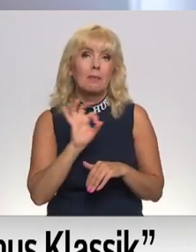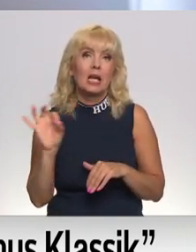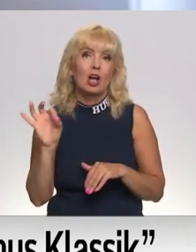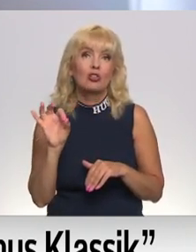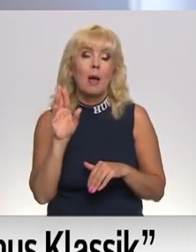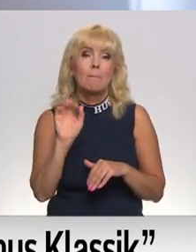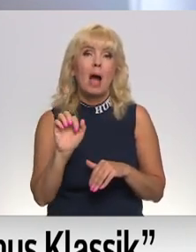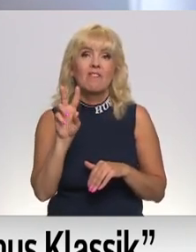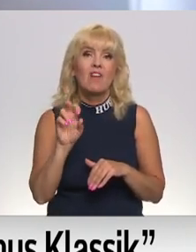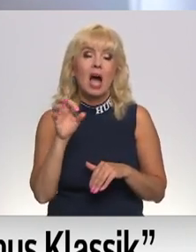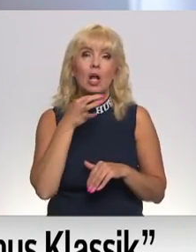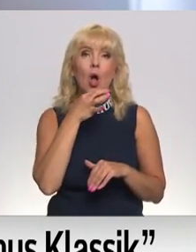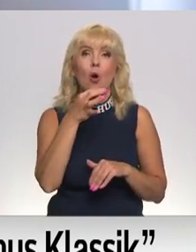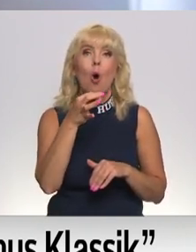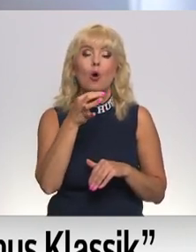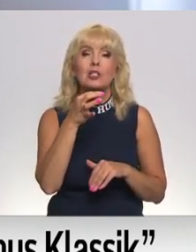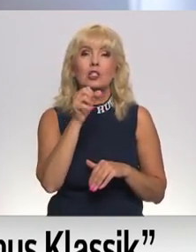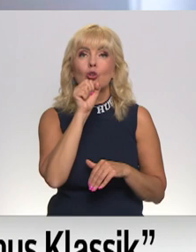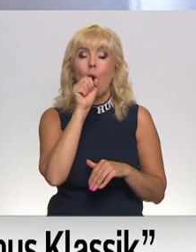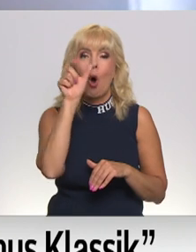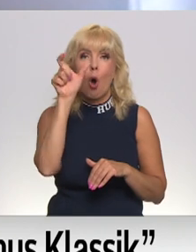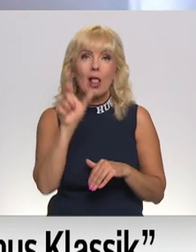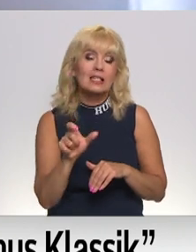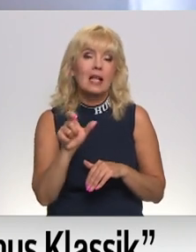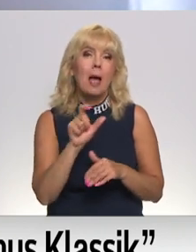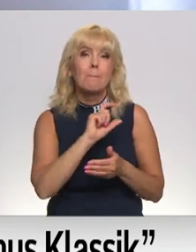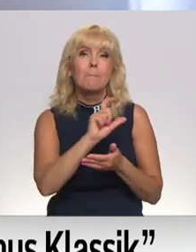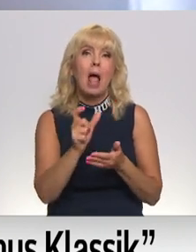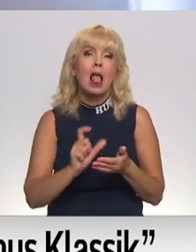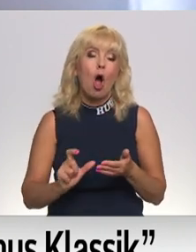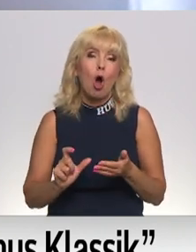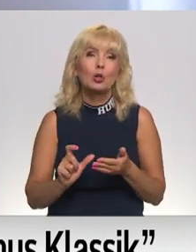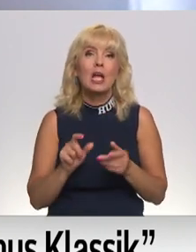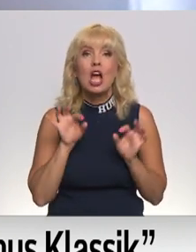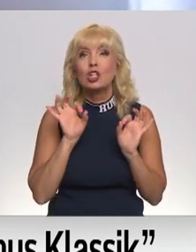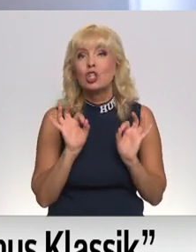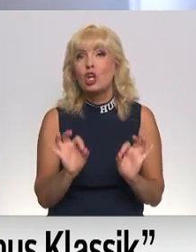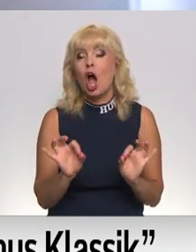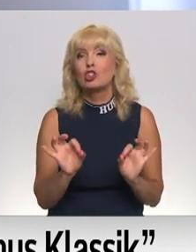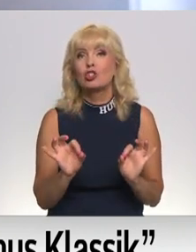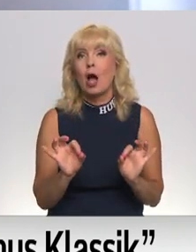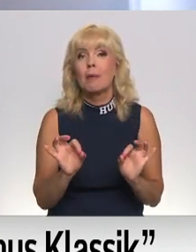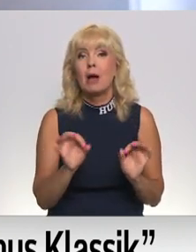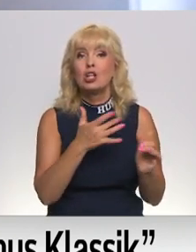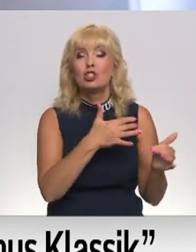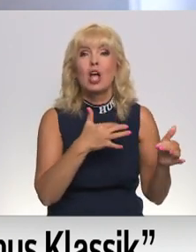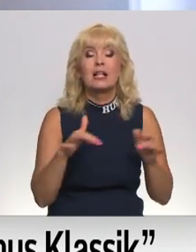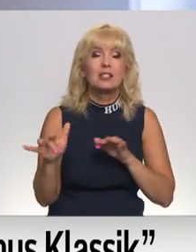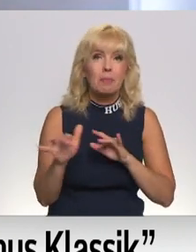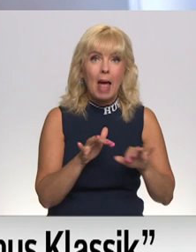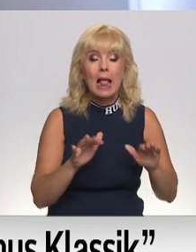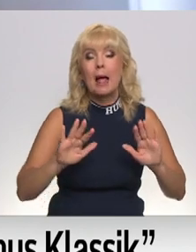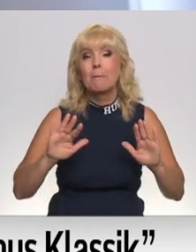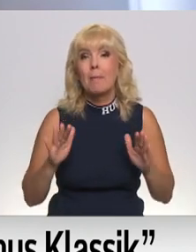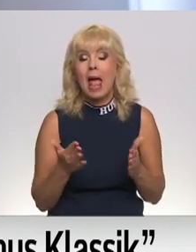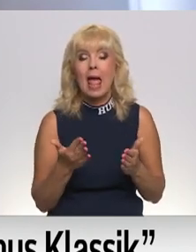Bavārijas radio kora soliste dzied. Un tā melodija tā tiešām tāda čelists spēlē,